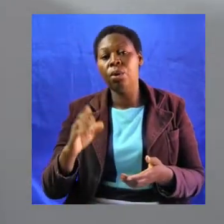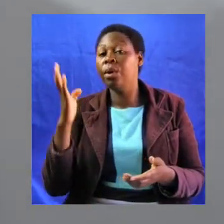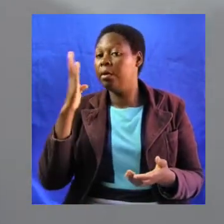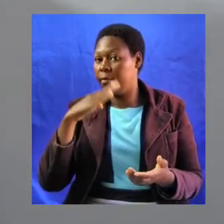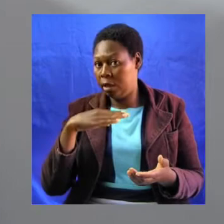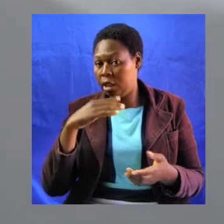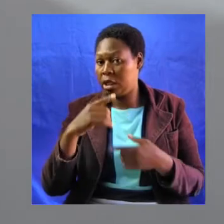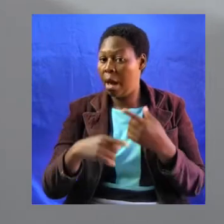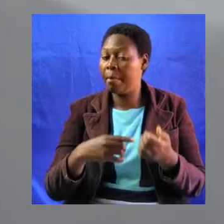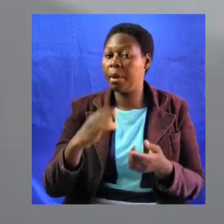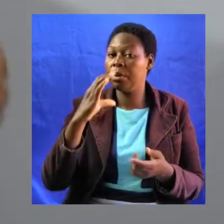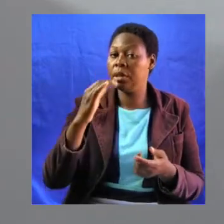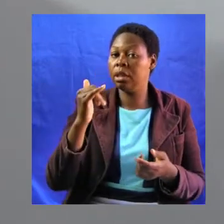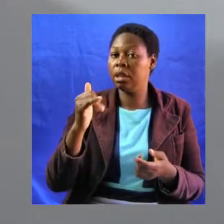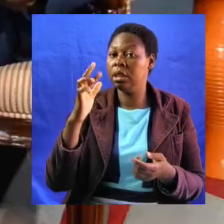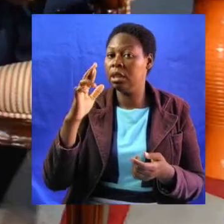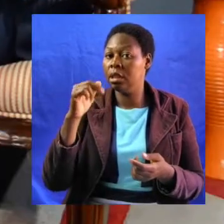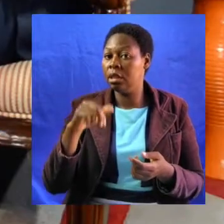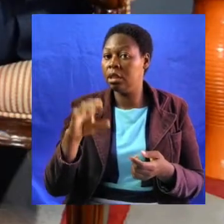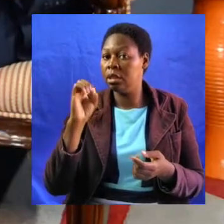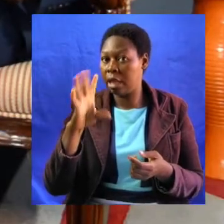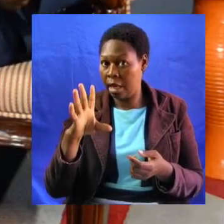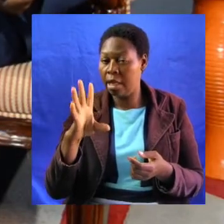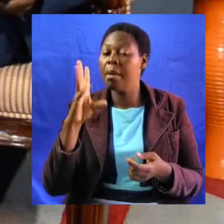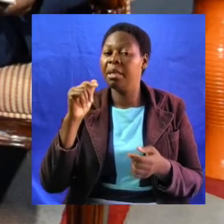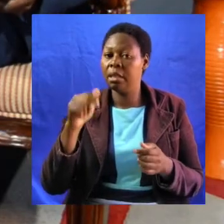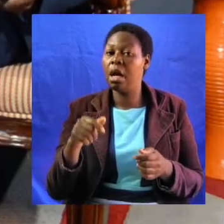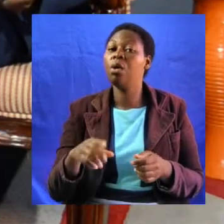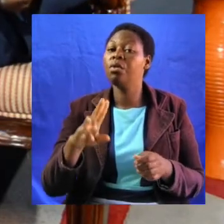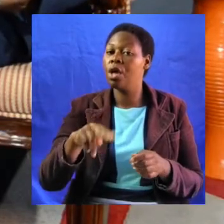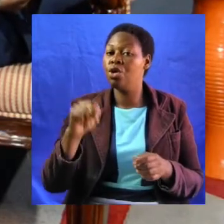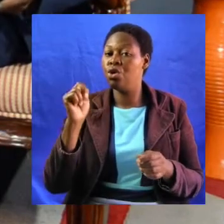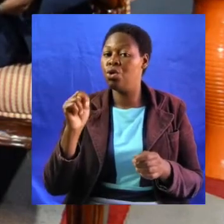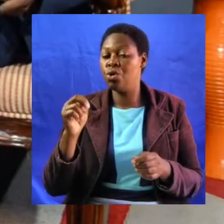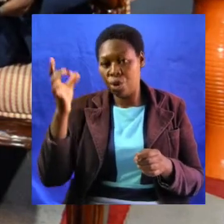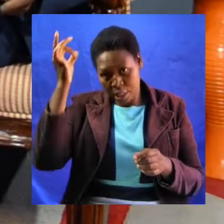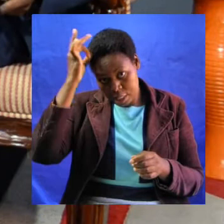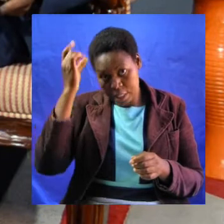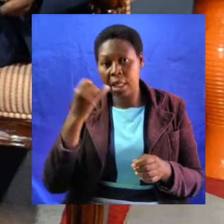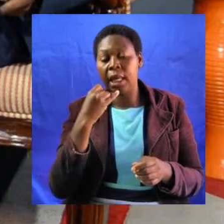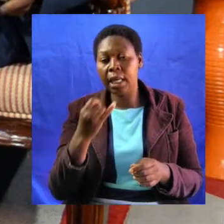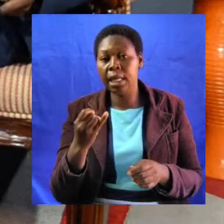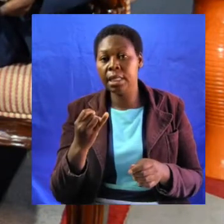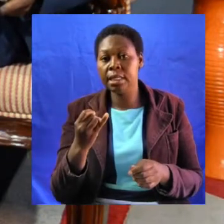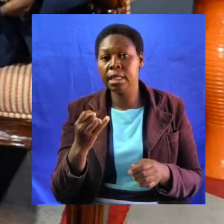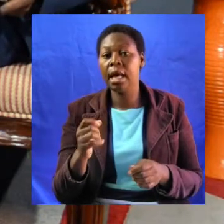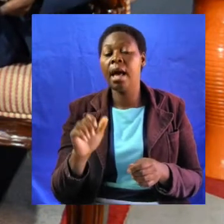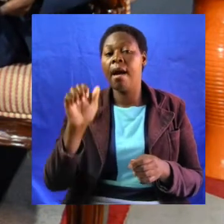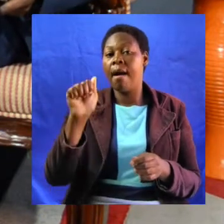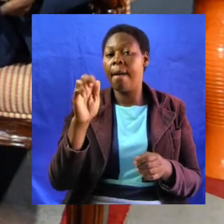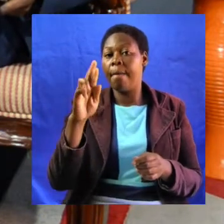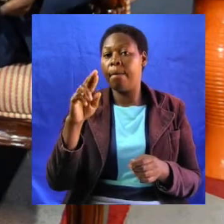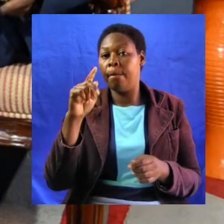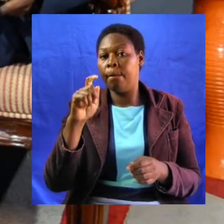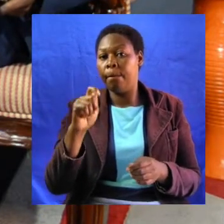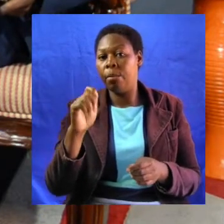Zvikanzi mukatendera vachivaka guta iri muchaona havazobhadhare mutero teksi ende vanokumukirai. Saka isusu